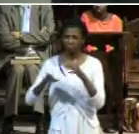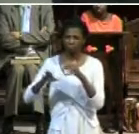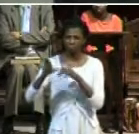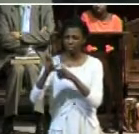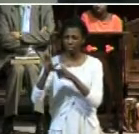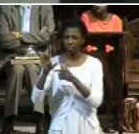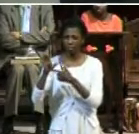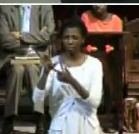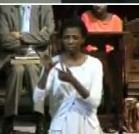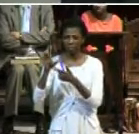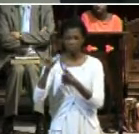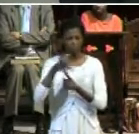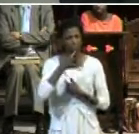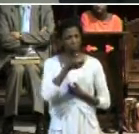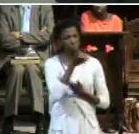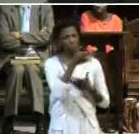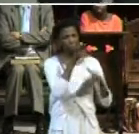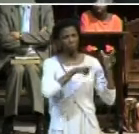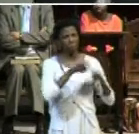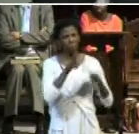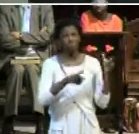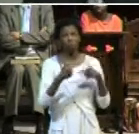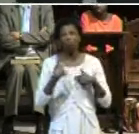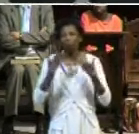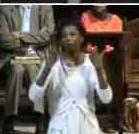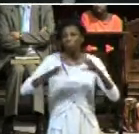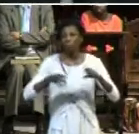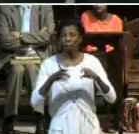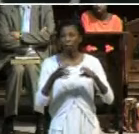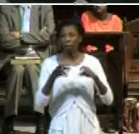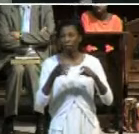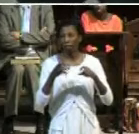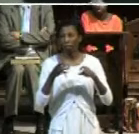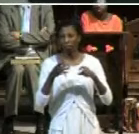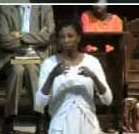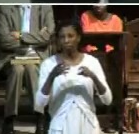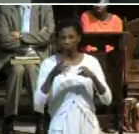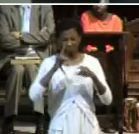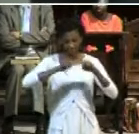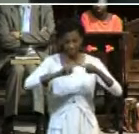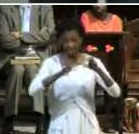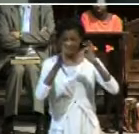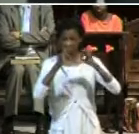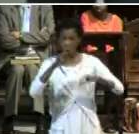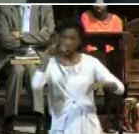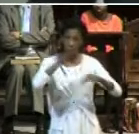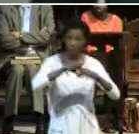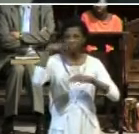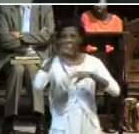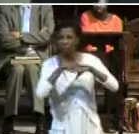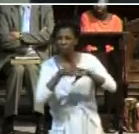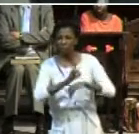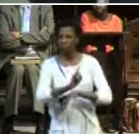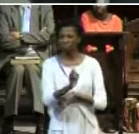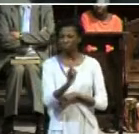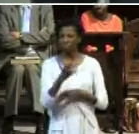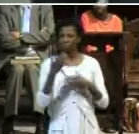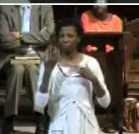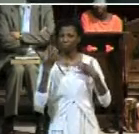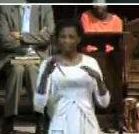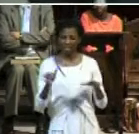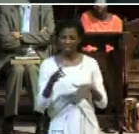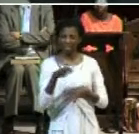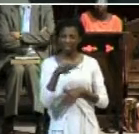d'une volonté de certains, alors sans vouloir rentrer dans les élections politiques aux États-Unis, de ne plus avoir